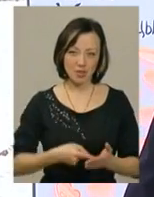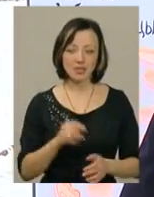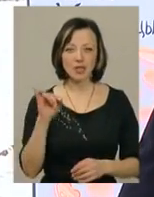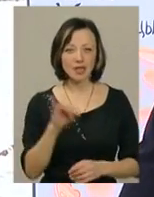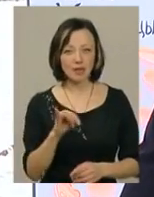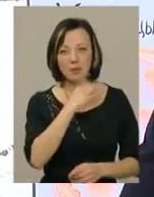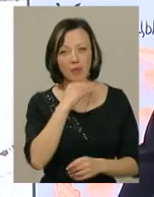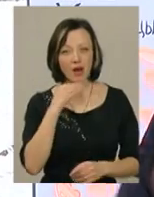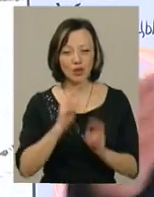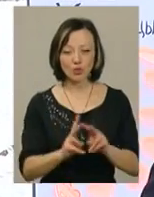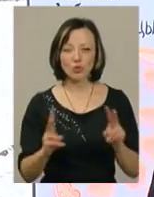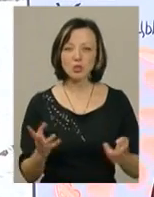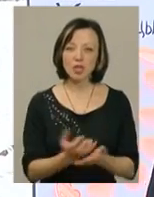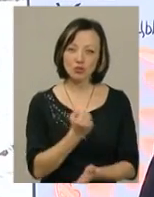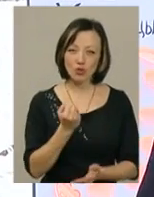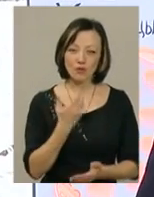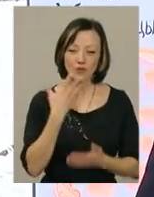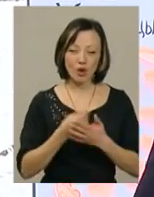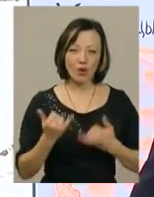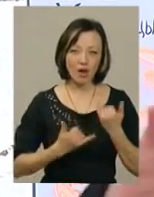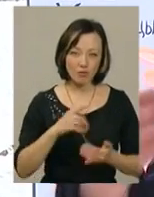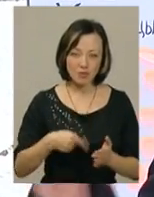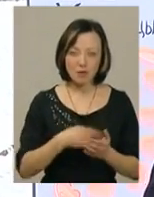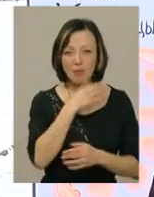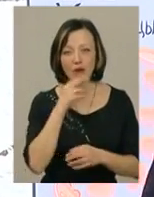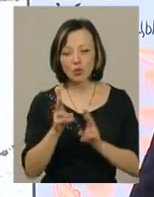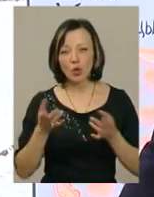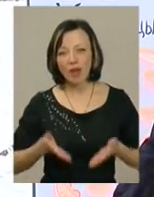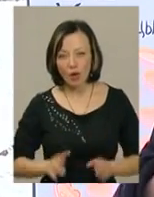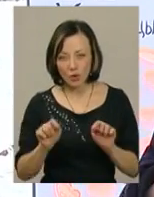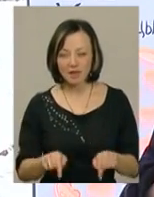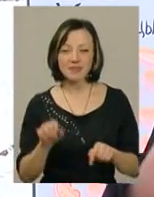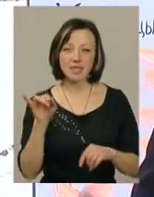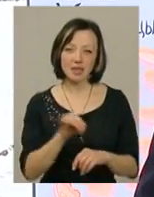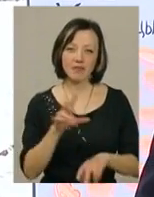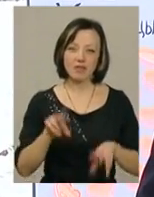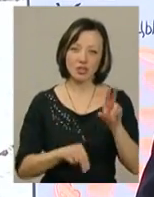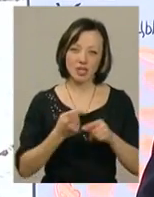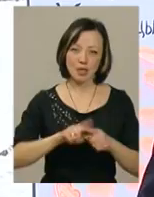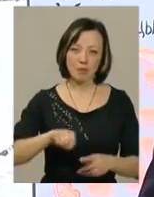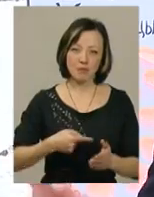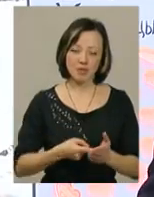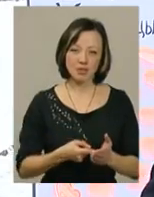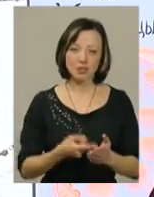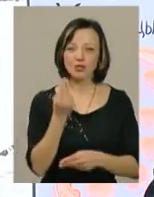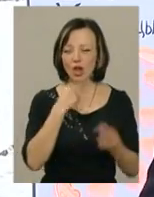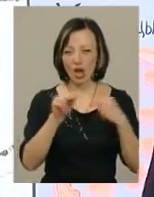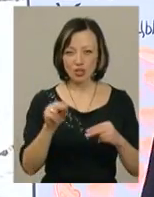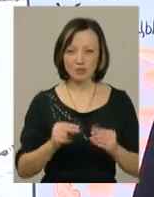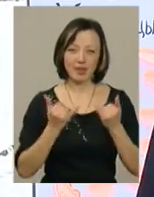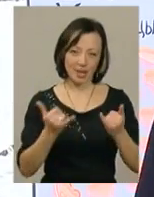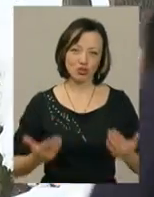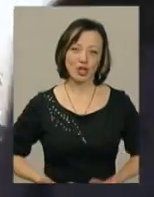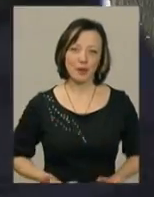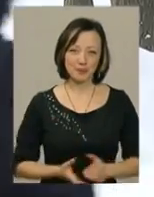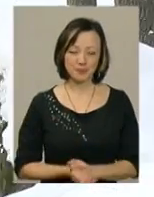що багато хто з них знайшов другу половинку в цьому місті, багато хто з них народився і вважає це місто взагалі одним з кращих взагалі для